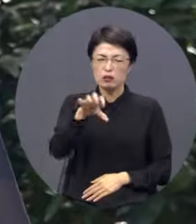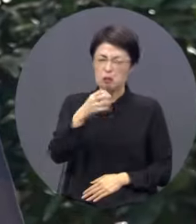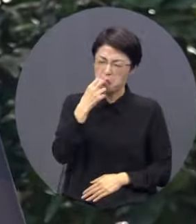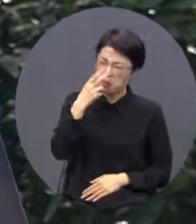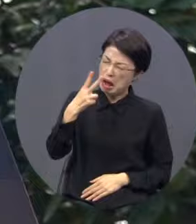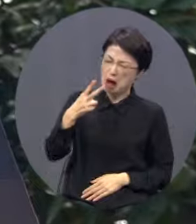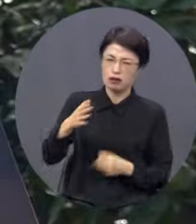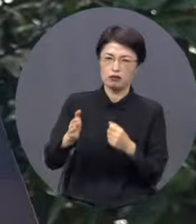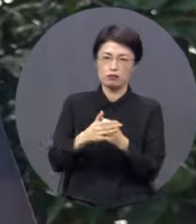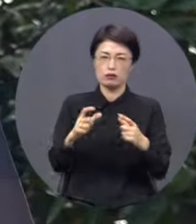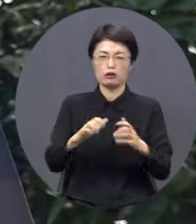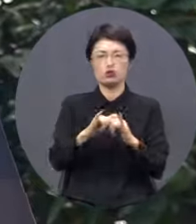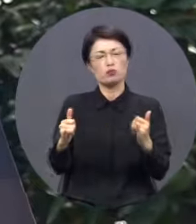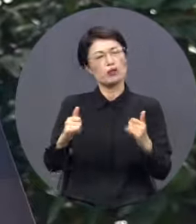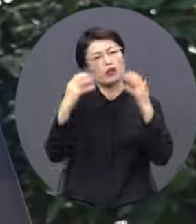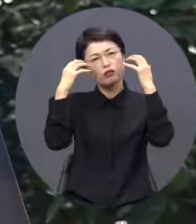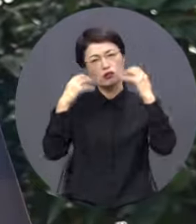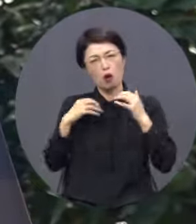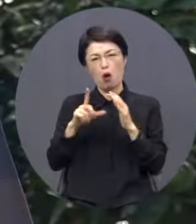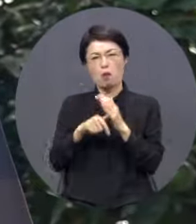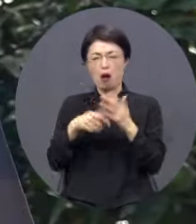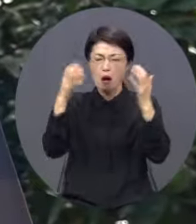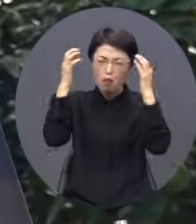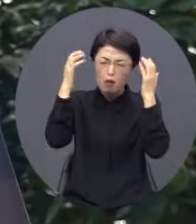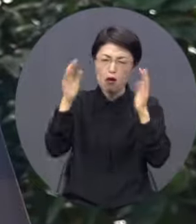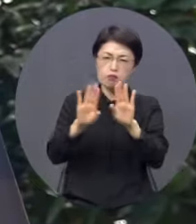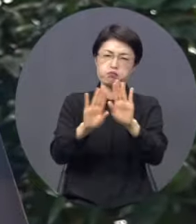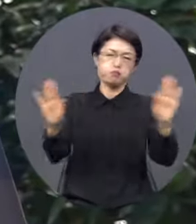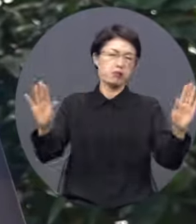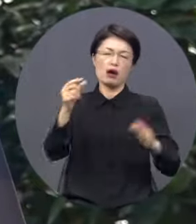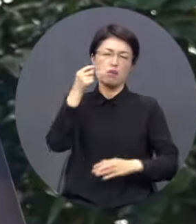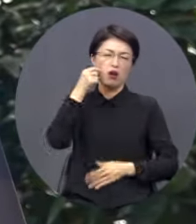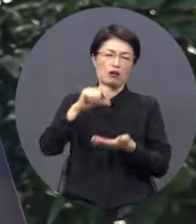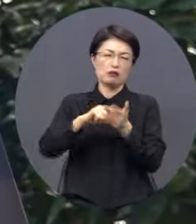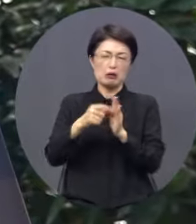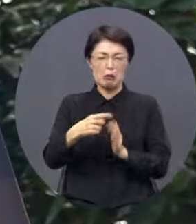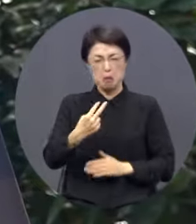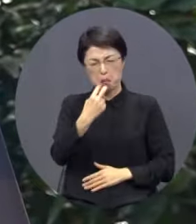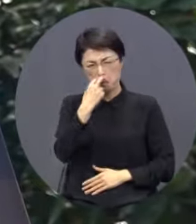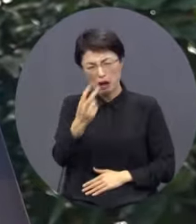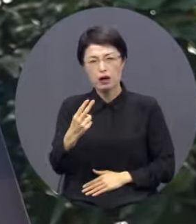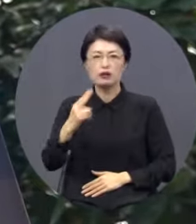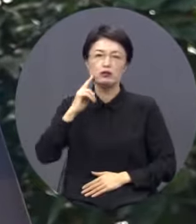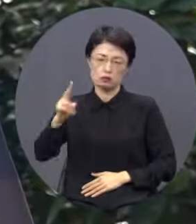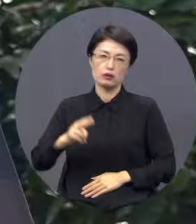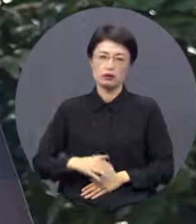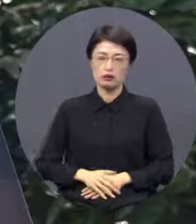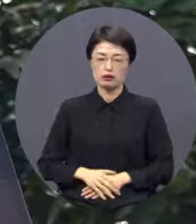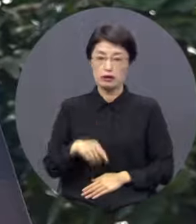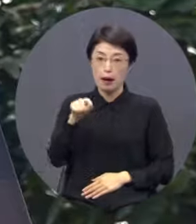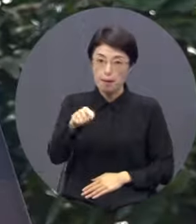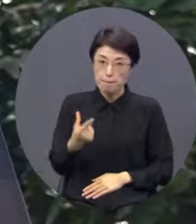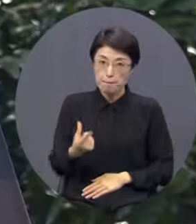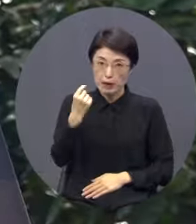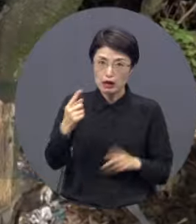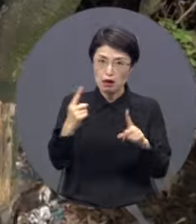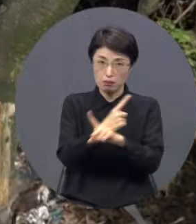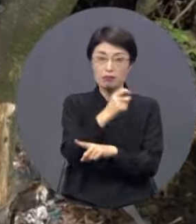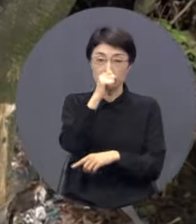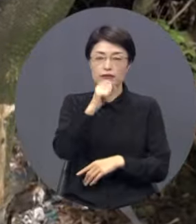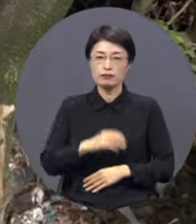주민들이 굉장히 여름에는 창문을 열지 못할 정도로 악취에 시달리고 있습니다. 이런 것이 빨리